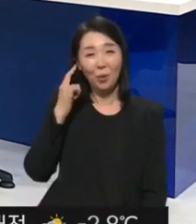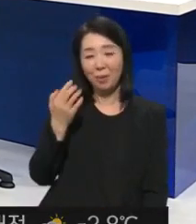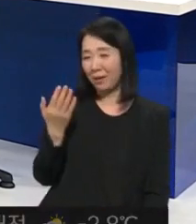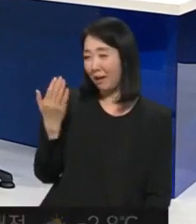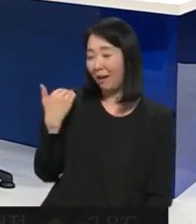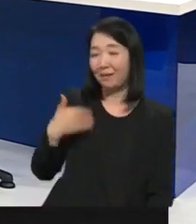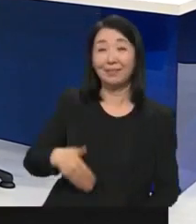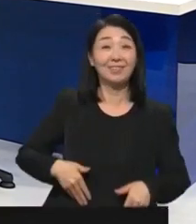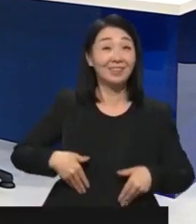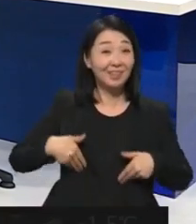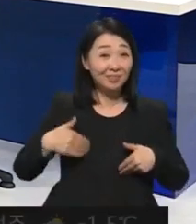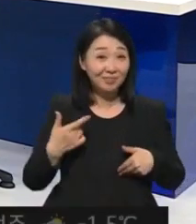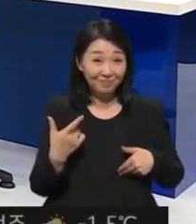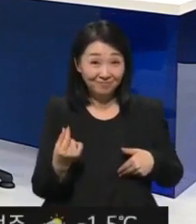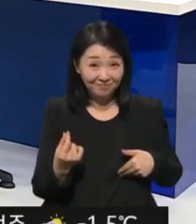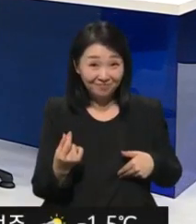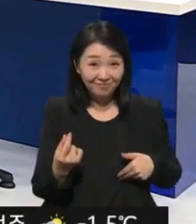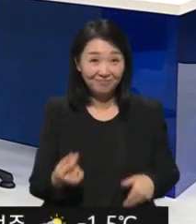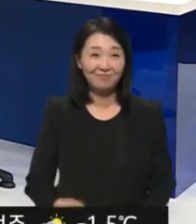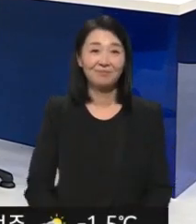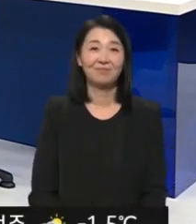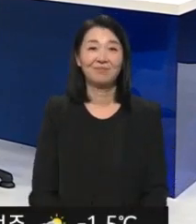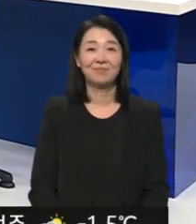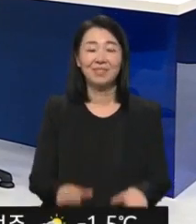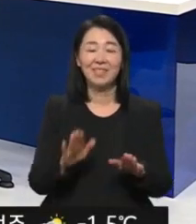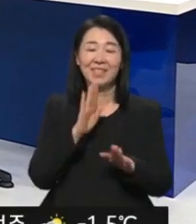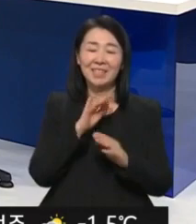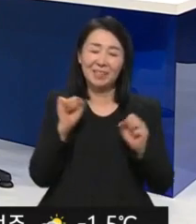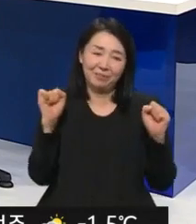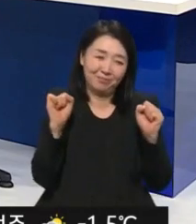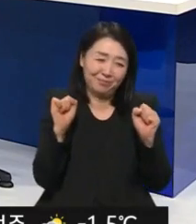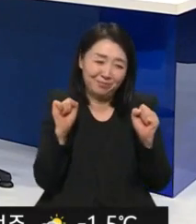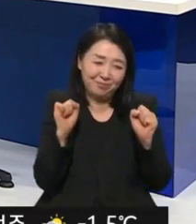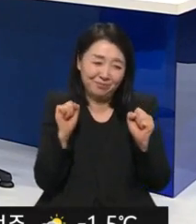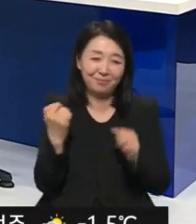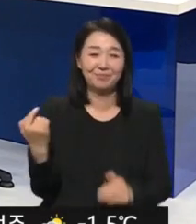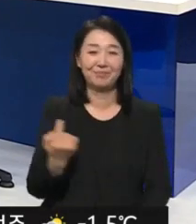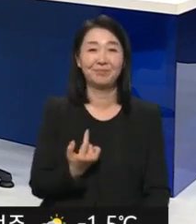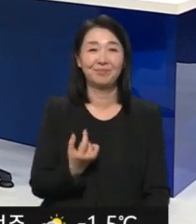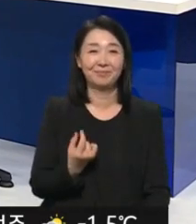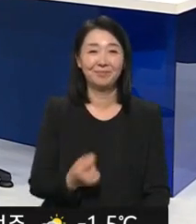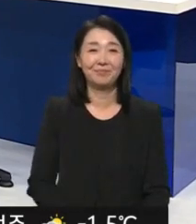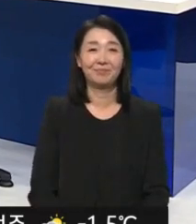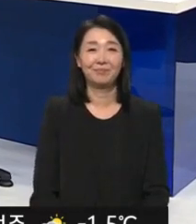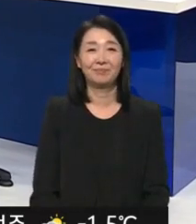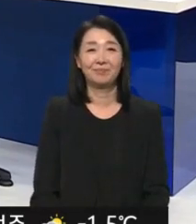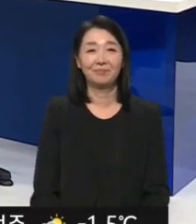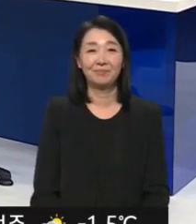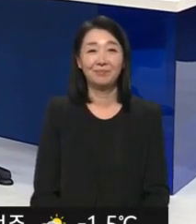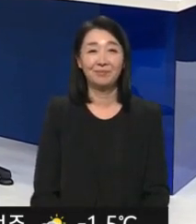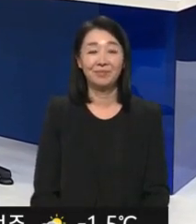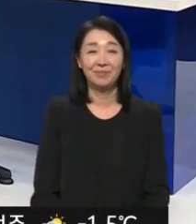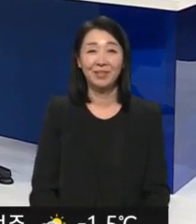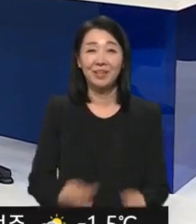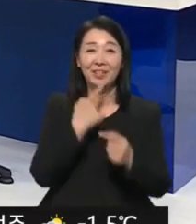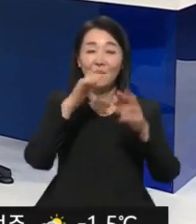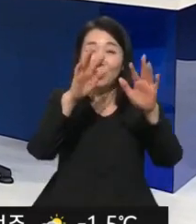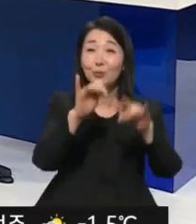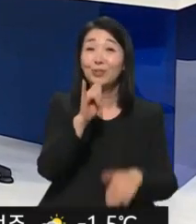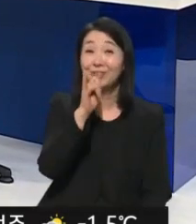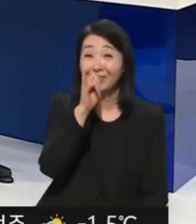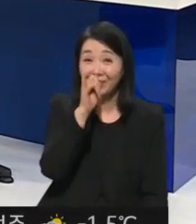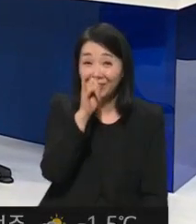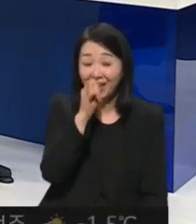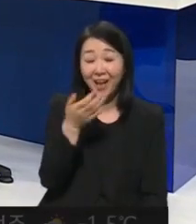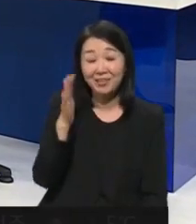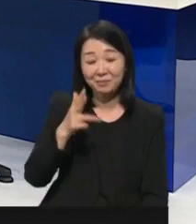해도 유난히 좀 따뜻한 11월이었는데 이제 진짜 겨울이 찾아온 것 같습니다. 첫눈이 내린 곳도 있다고 하는데